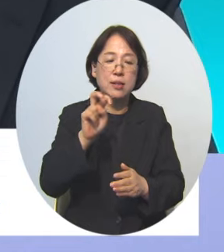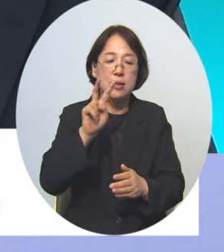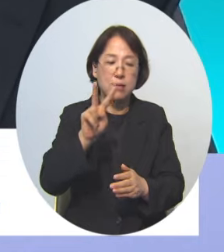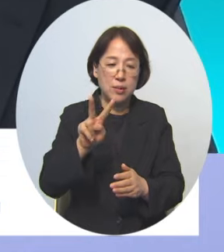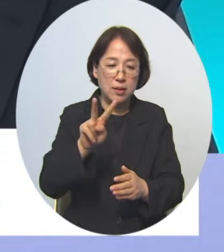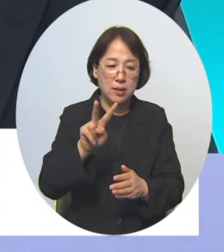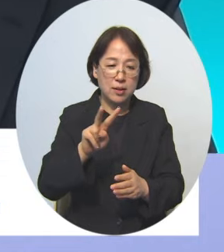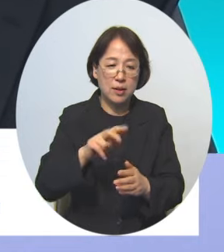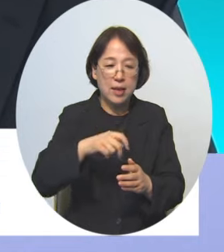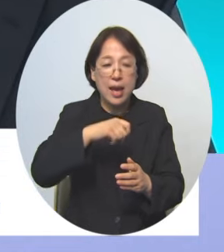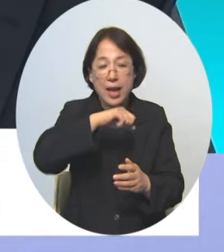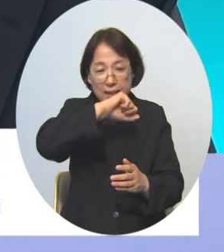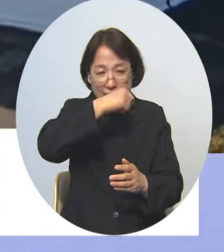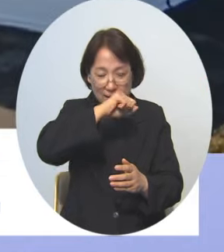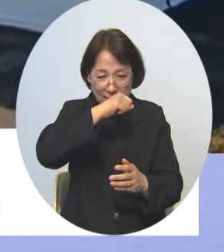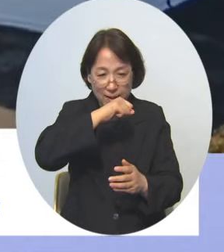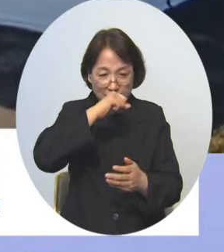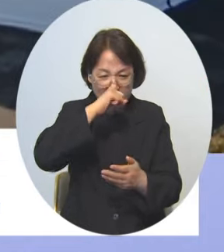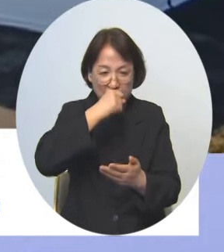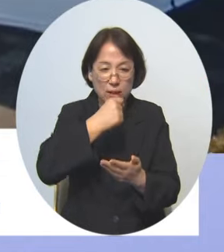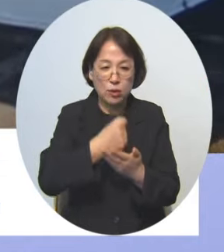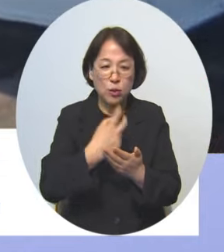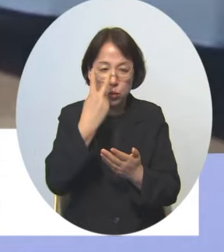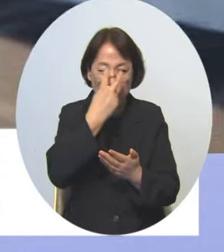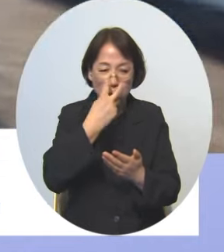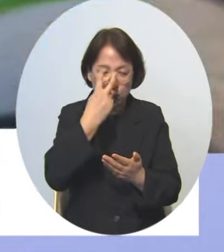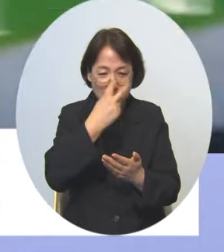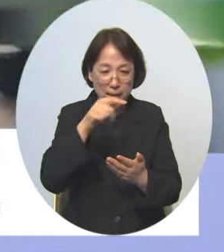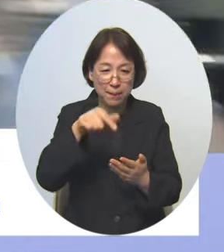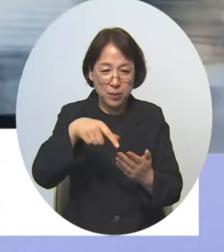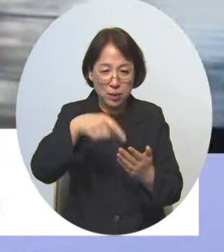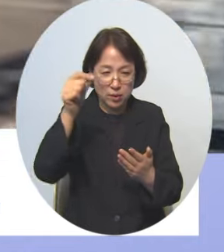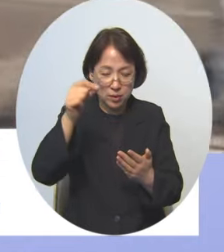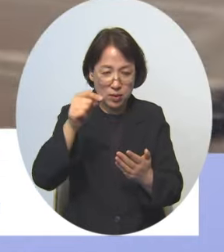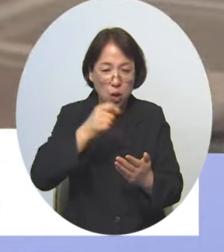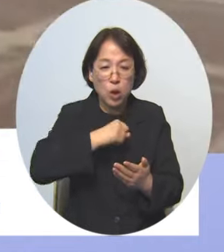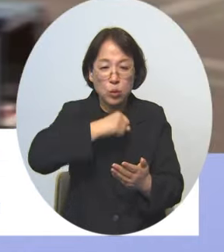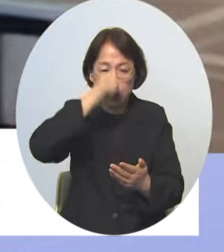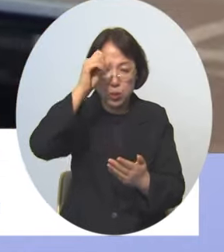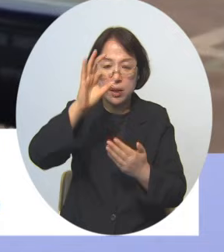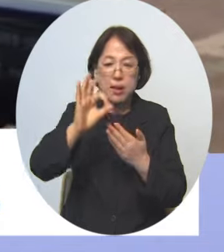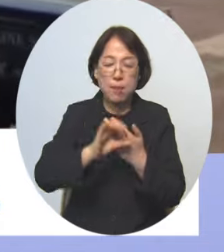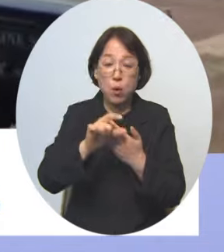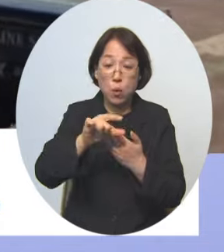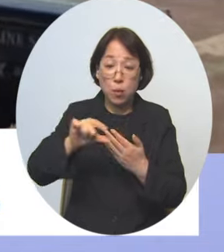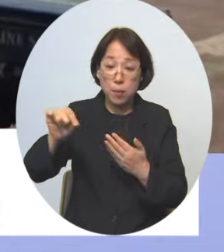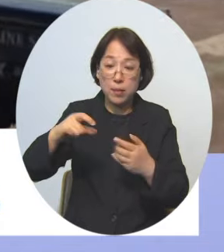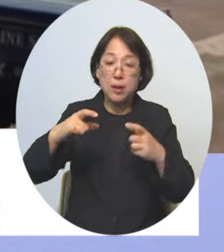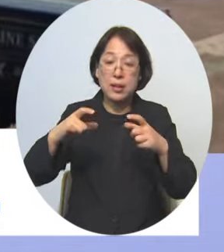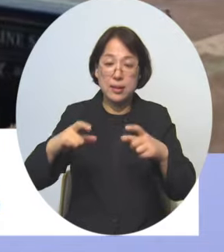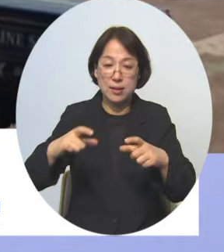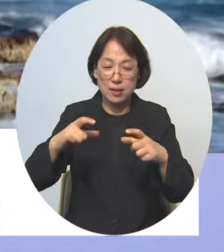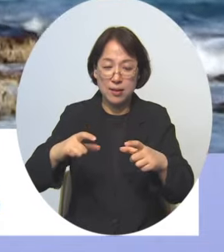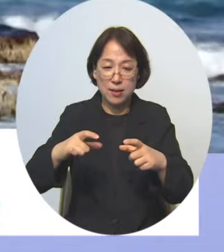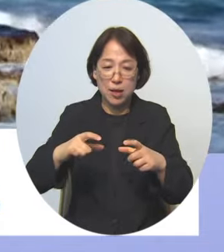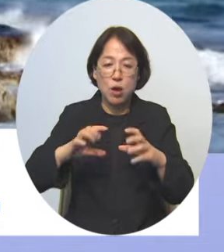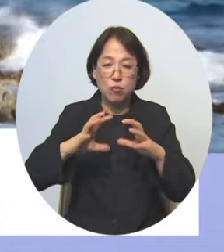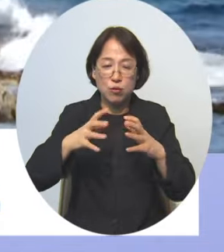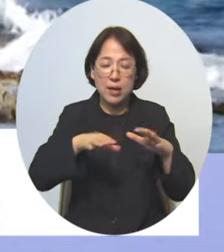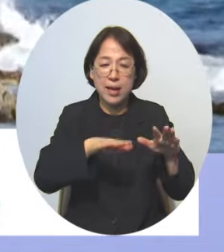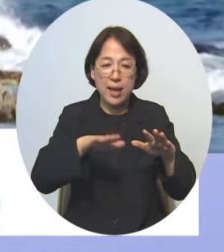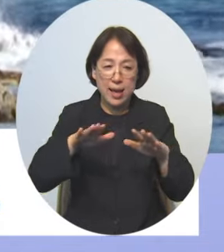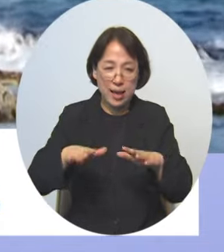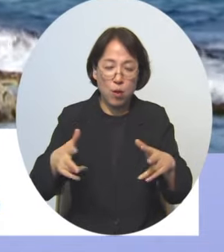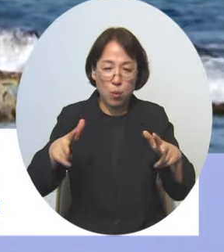사업으로 선정된 바 있는데요. 이 향후 예타 조사가 통과가 되면 이 호미반도 일대 국가 해양 생태공원 사업에 속도가